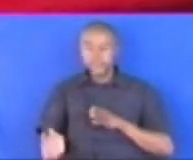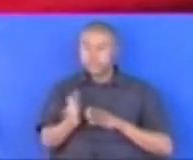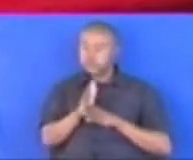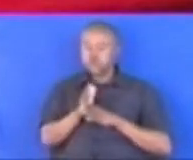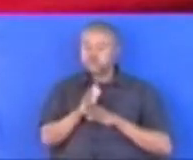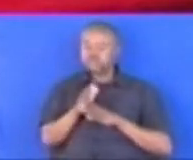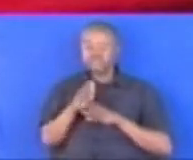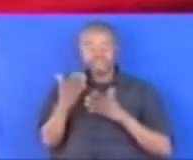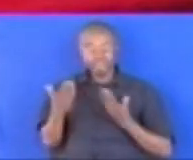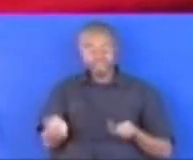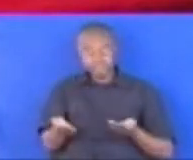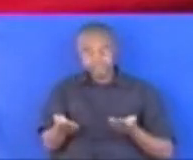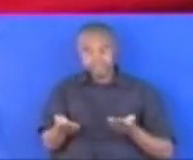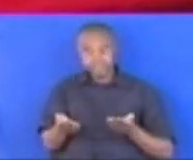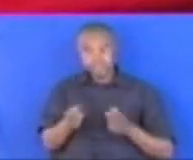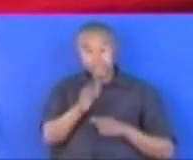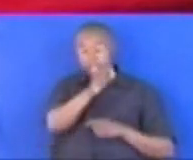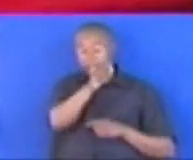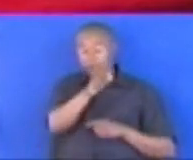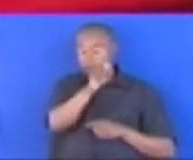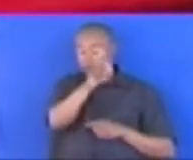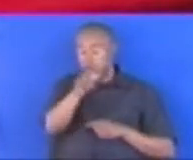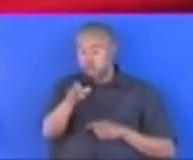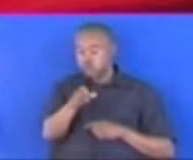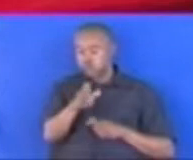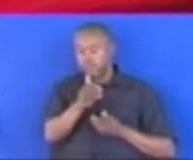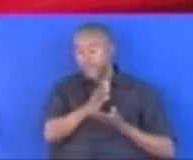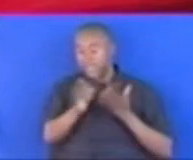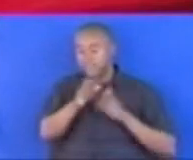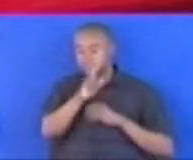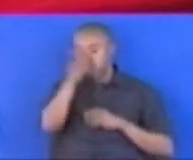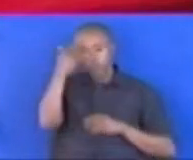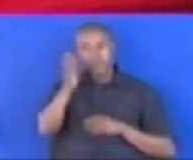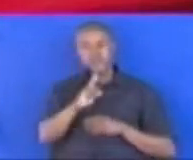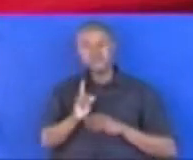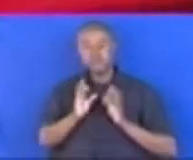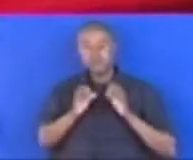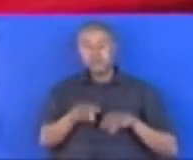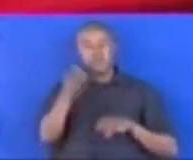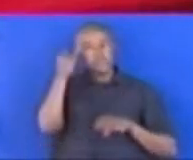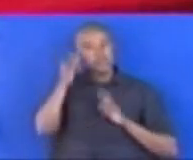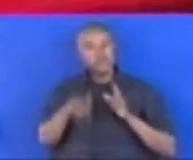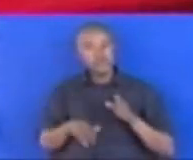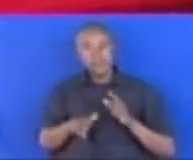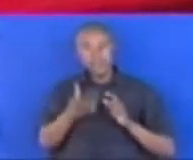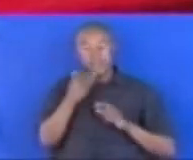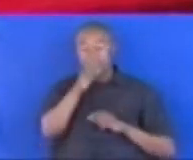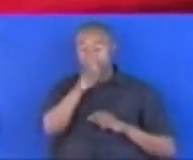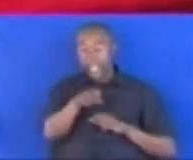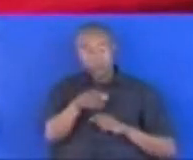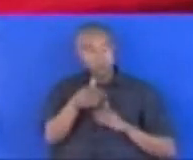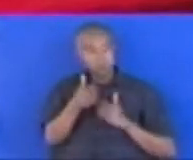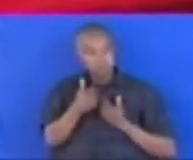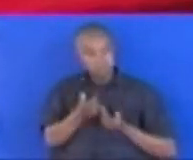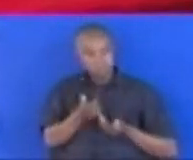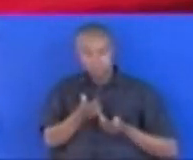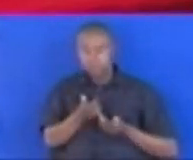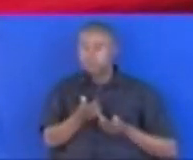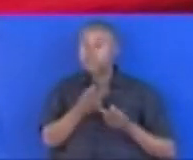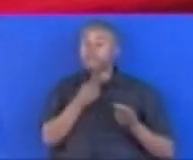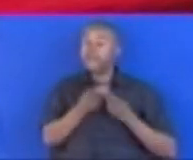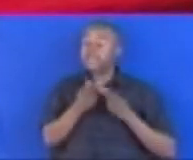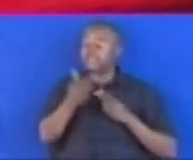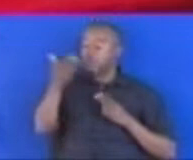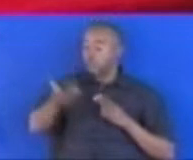wa watoa huduma hawa wasio waaminifu, kamati inashauri wizara iwasajili watoa huduma hawa na